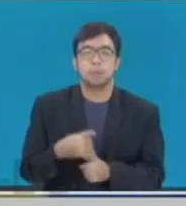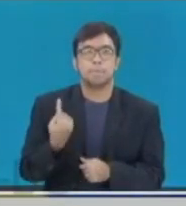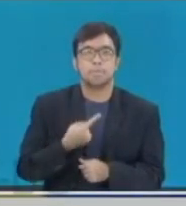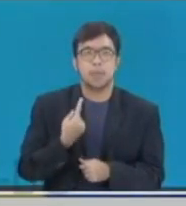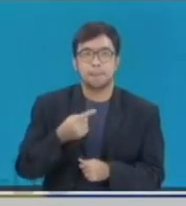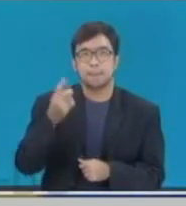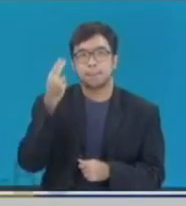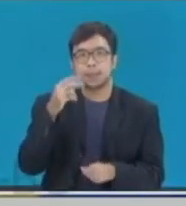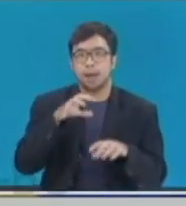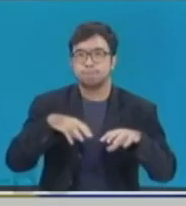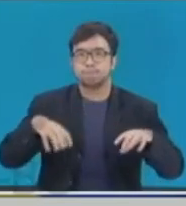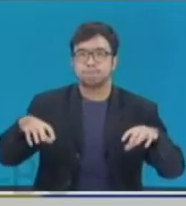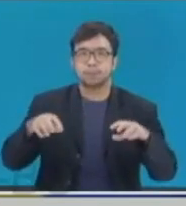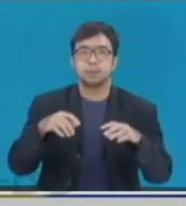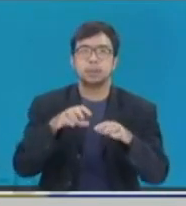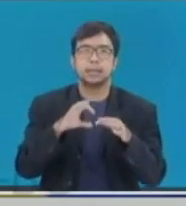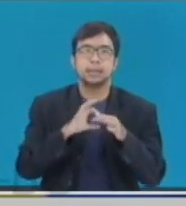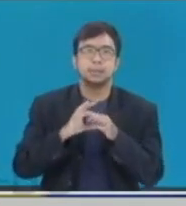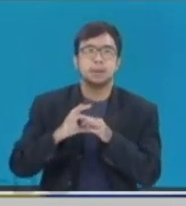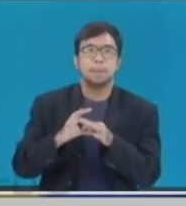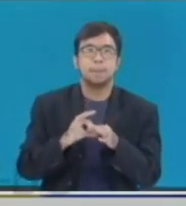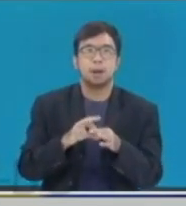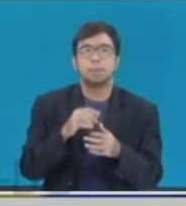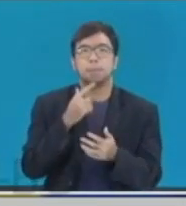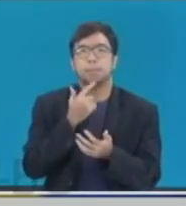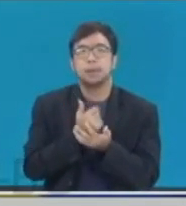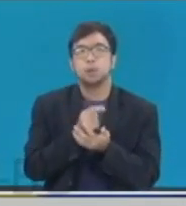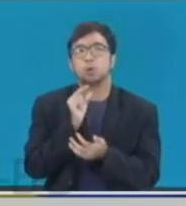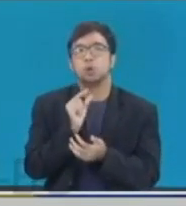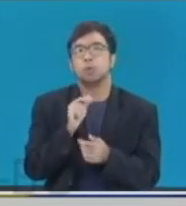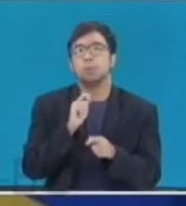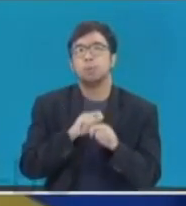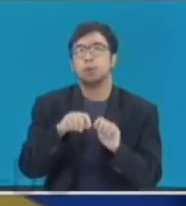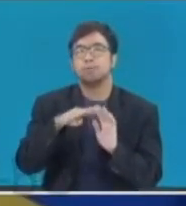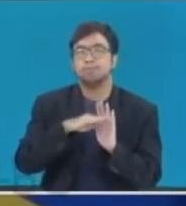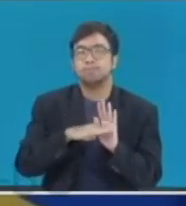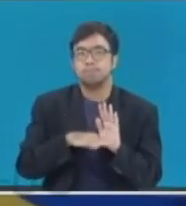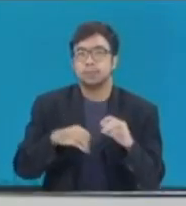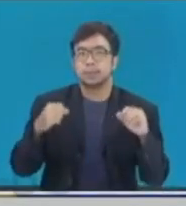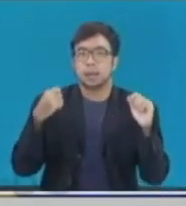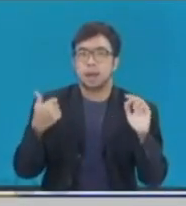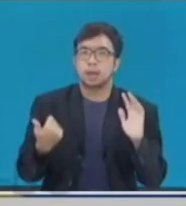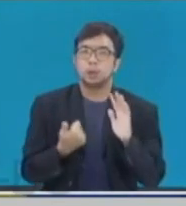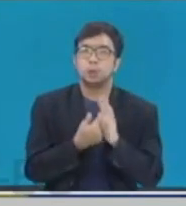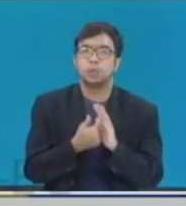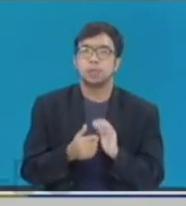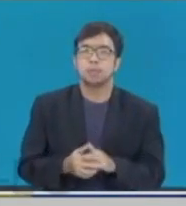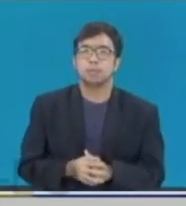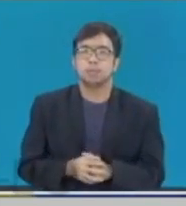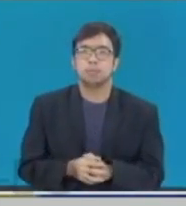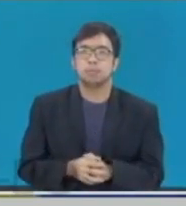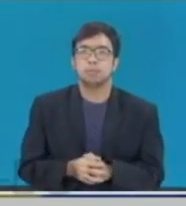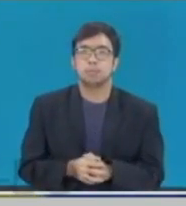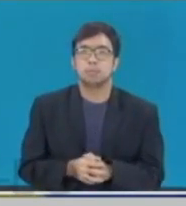karena ini menjadi kunci untuk penerapan protokol kesehatan. Dan mungkin kalau boleh nanti sedikit dari Bu Oneng, karena ini